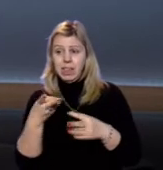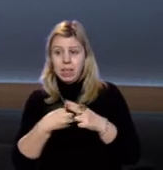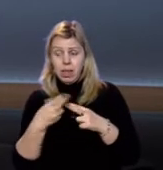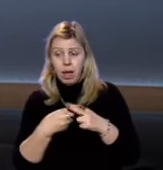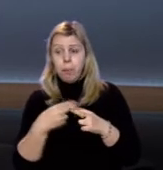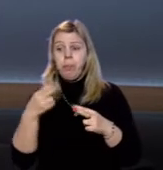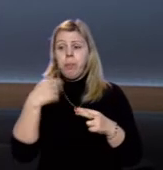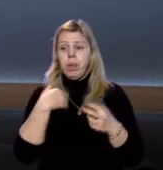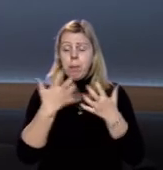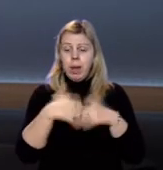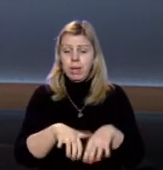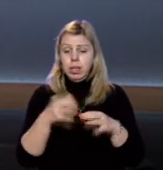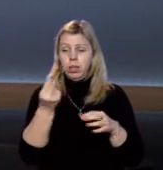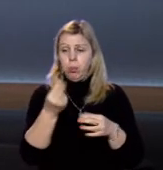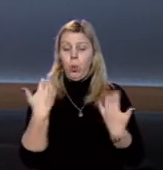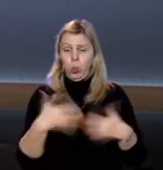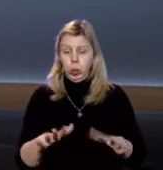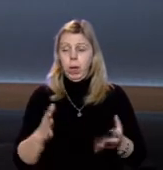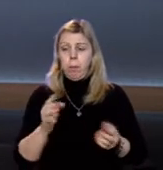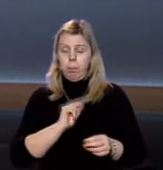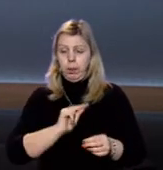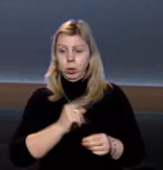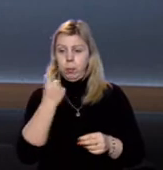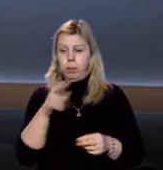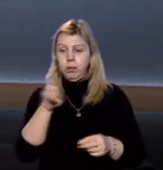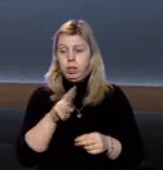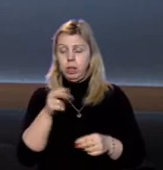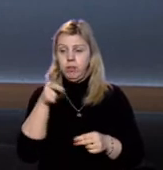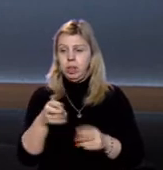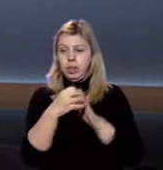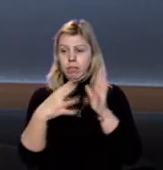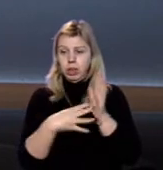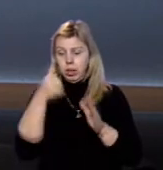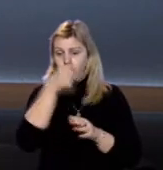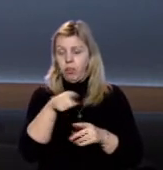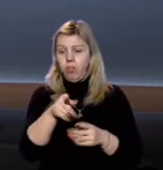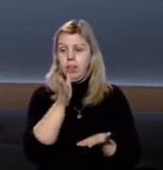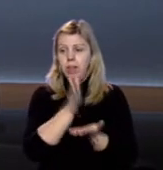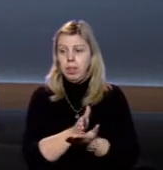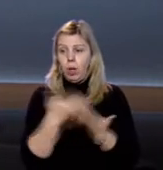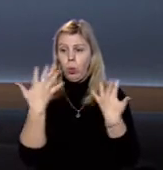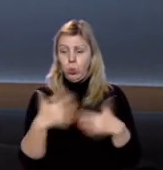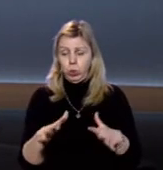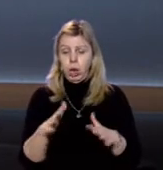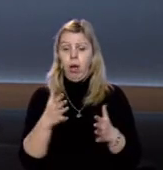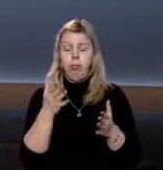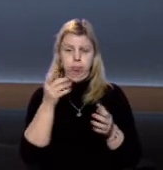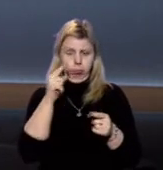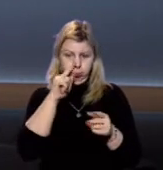механізм монетизації, він вже працює з 1 січня 2019 року. Він є вже